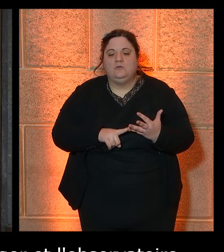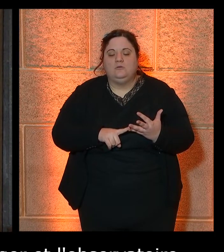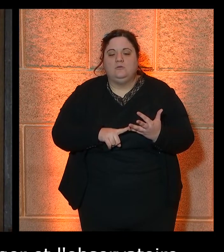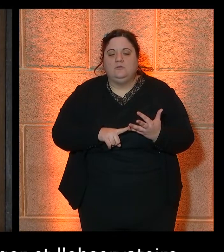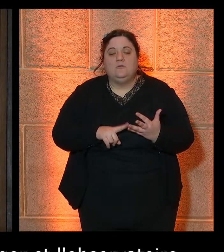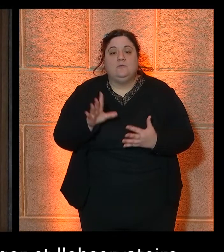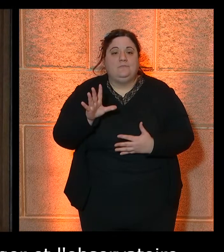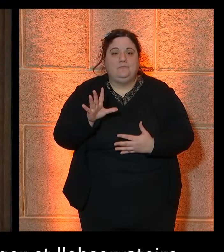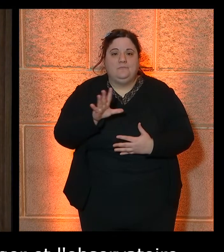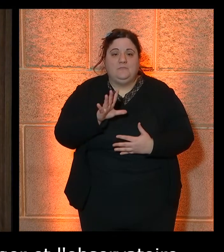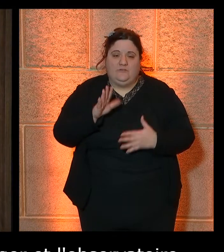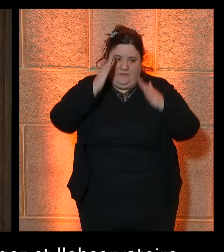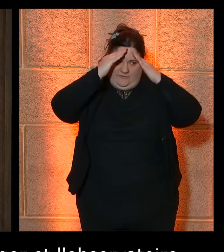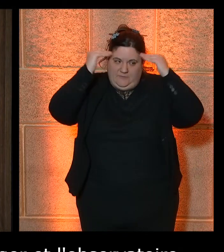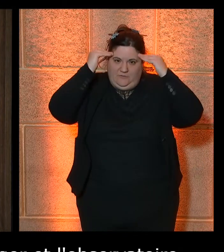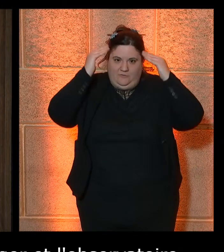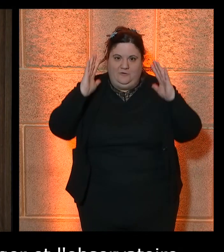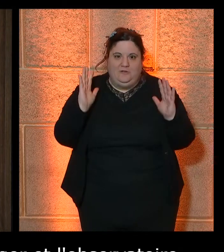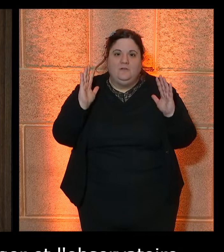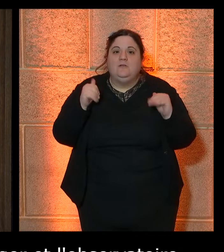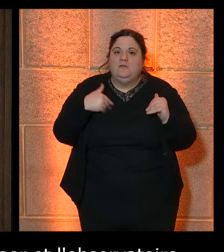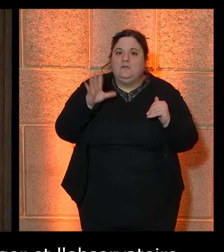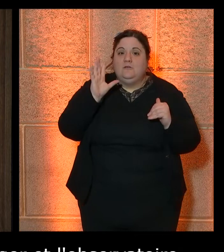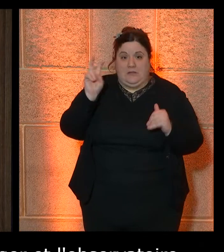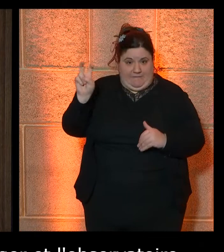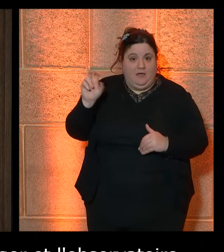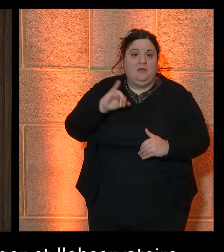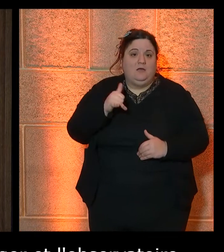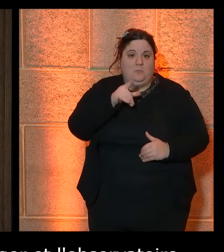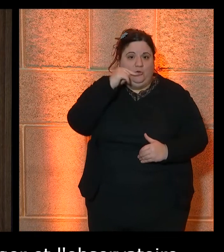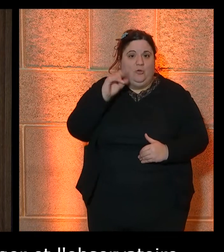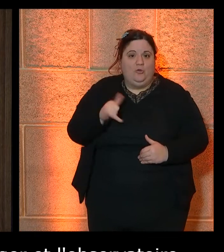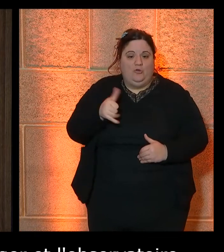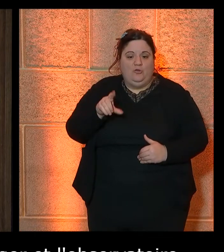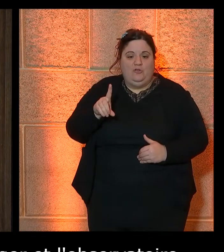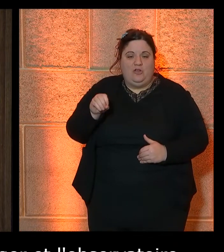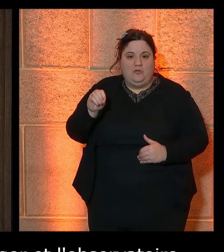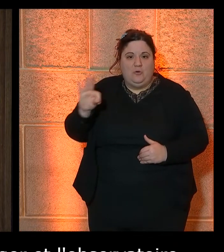d'Anne Hidalgo, de Yannick Jadot, d'Anas